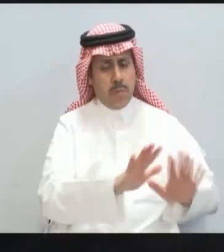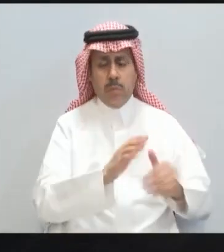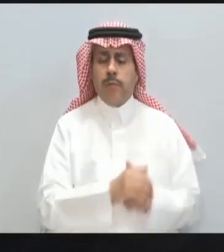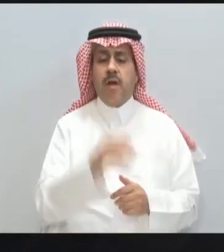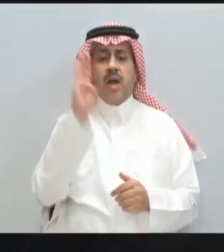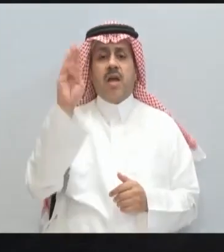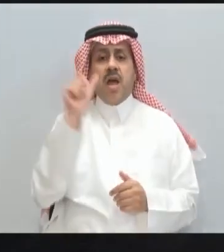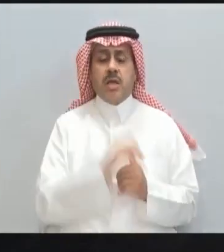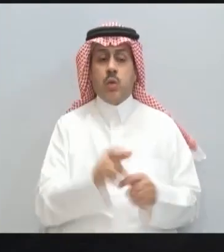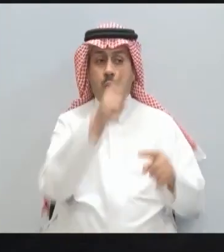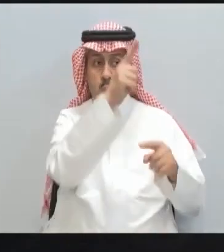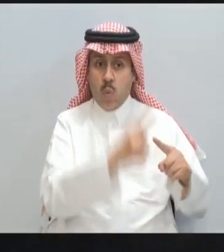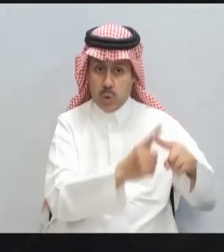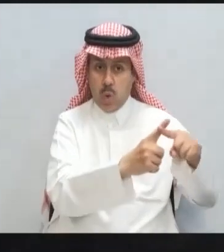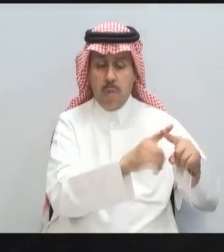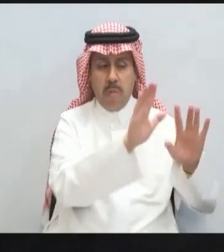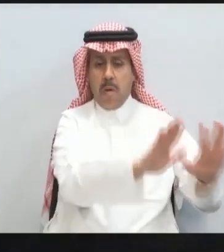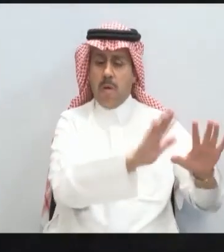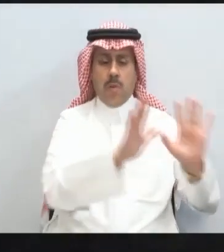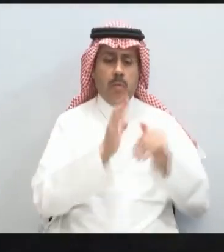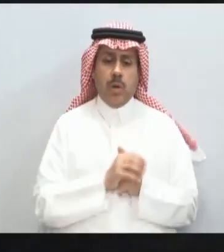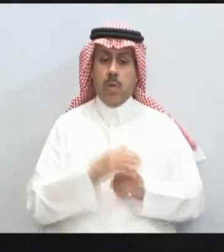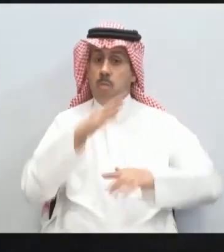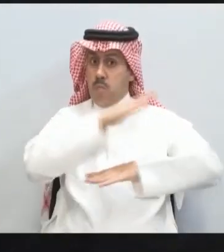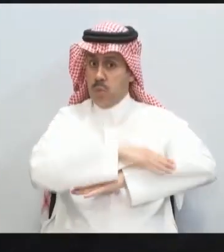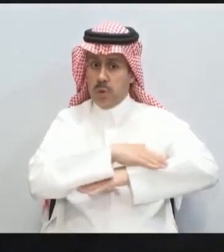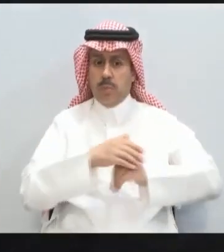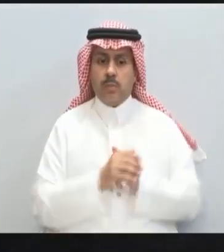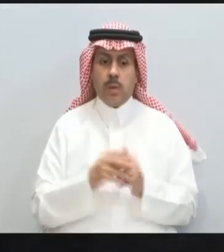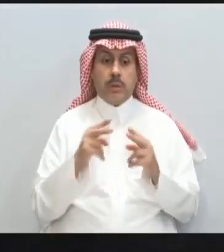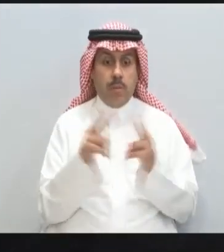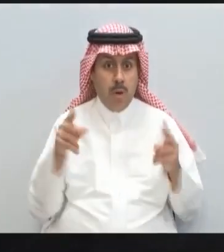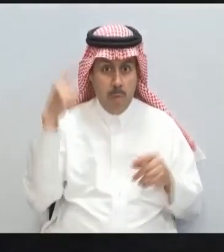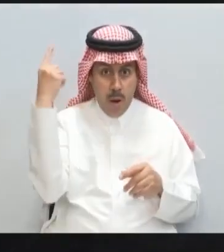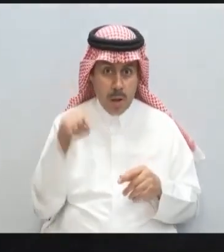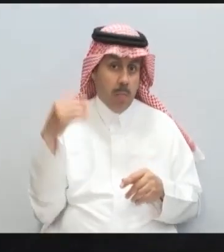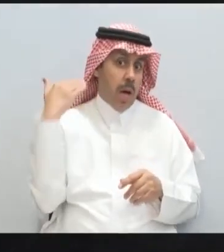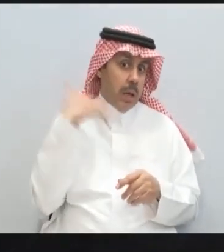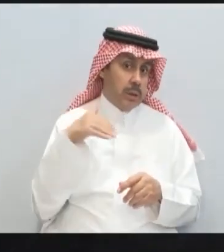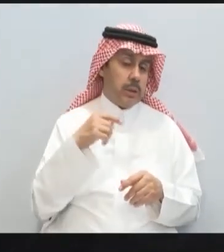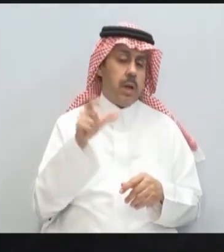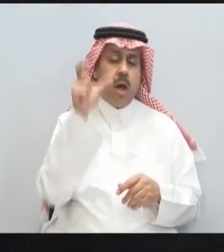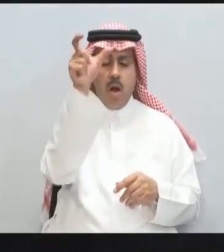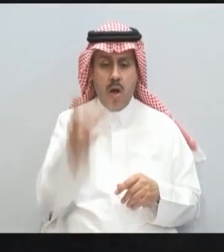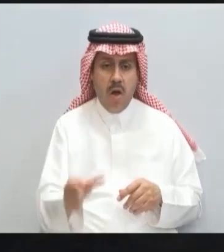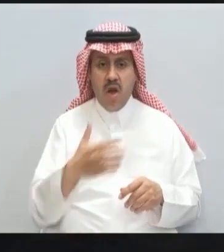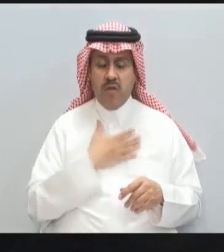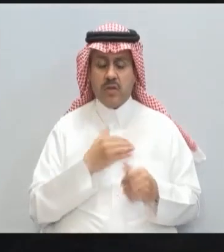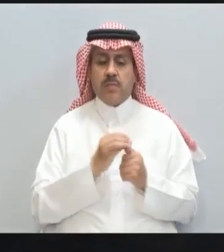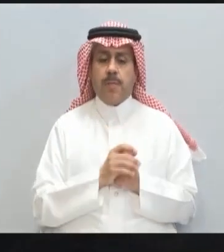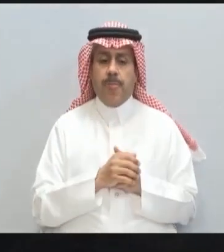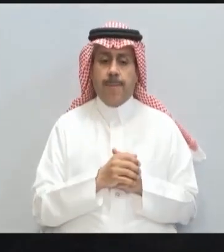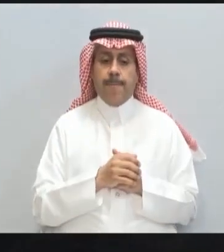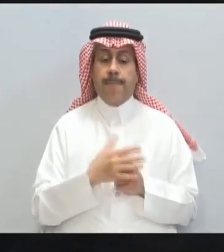كنائسهم وصلبانهم وبما سبق ايها الطلاب والطالبات يتبين تحريم قتل النفس المعصومه بغير حق ومن